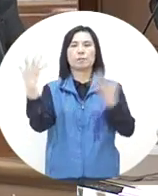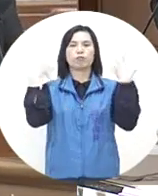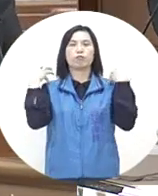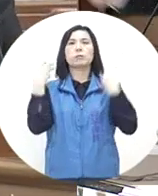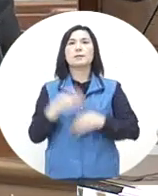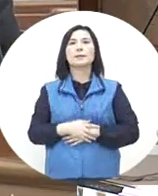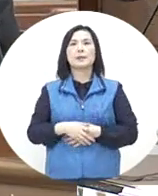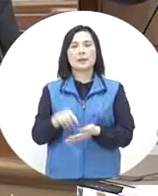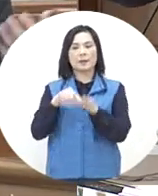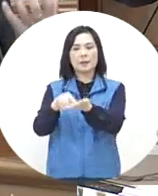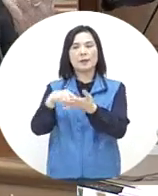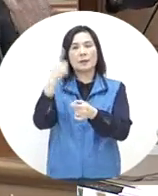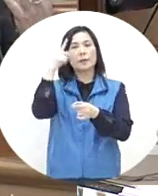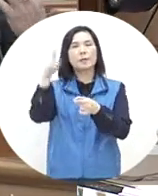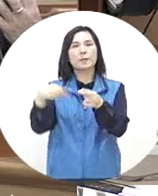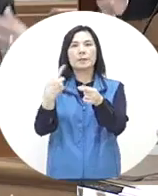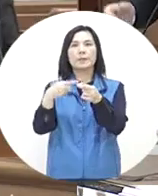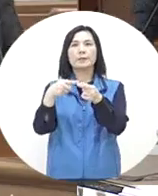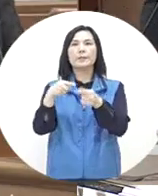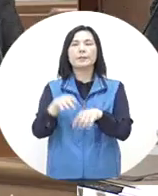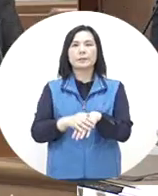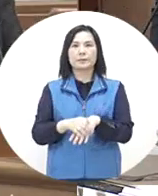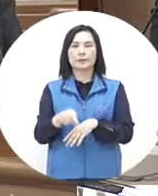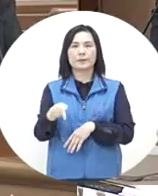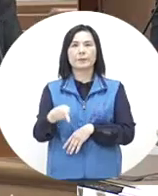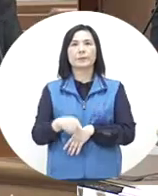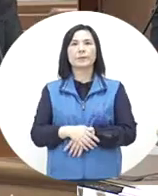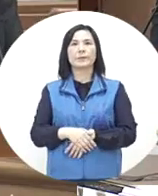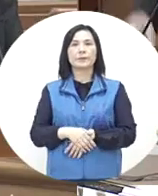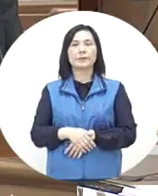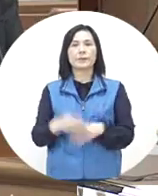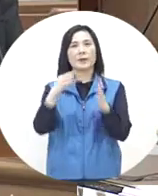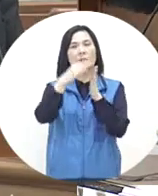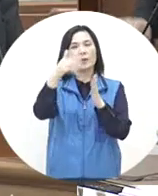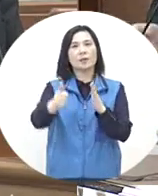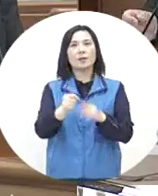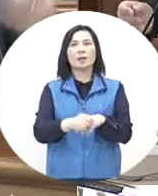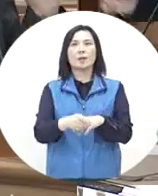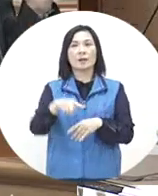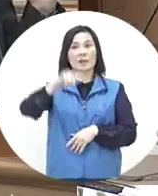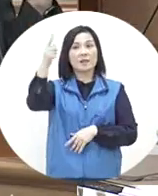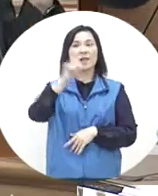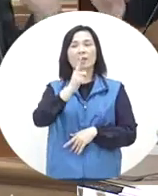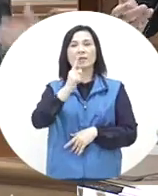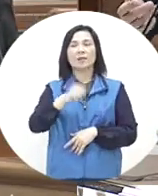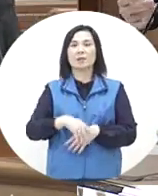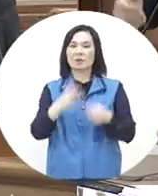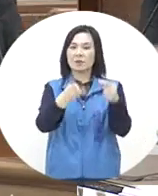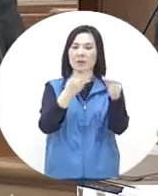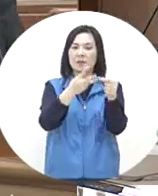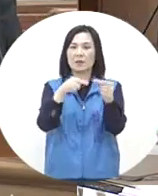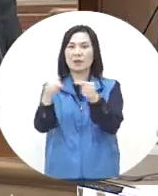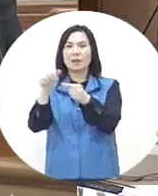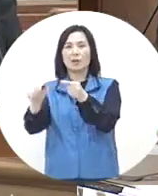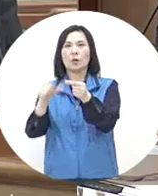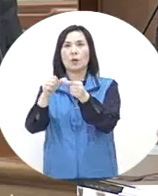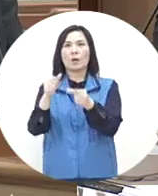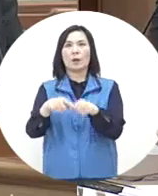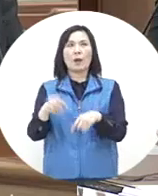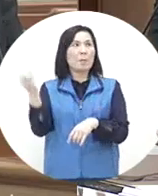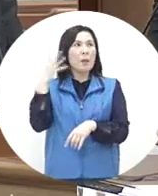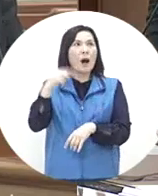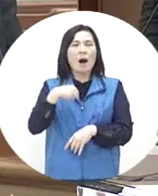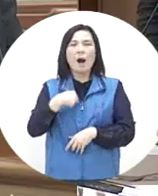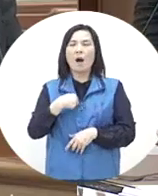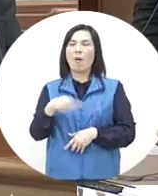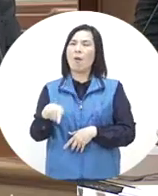年度的 ITS， 是不是可以缩短一下？ 智慧运输的 局长上次讲的是3到5年。 我们现在争取。 啊，我在台北讲的时候，大家讲哇啊，那是